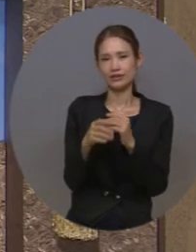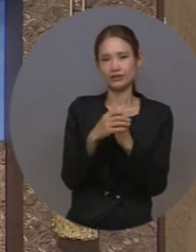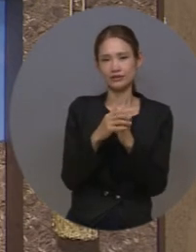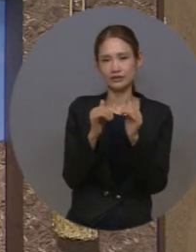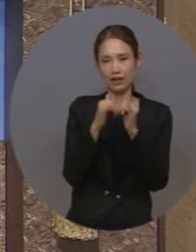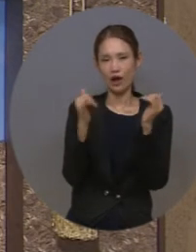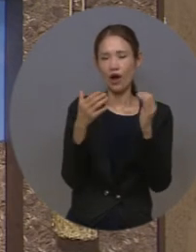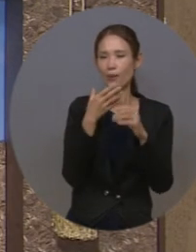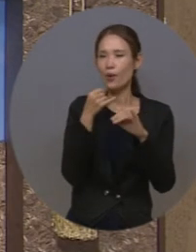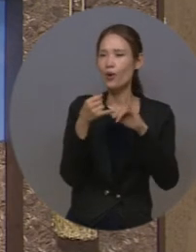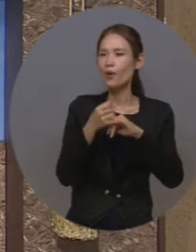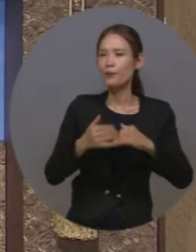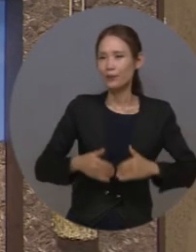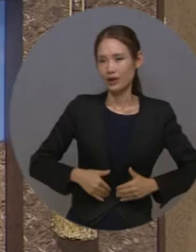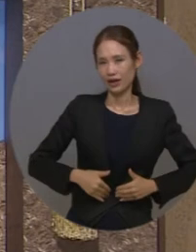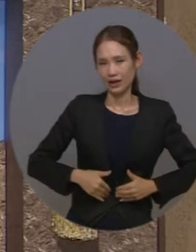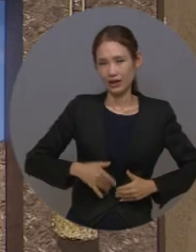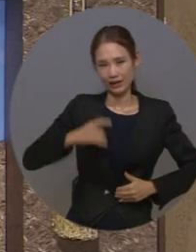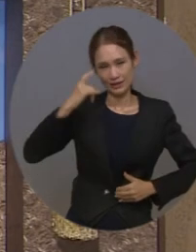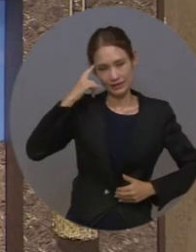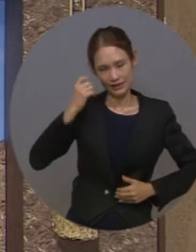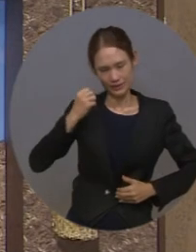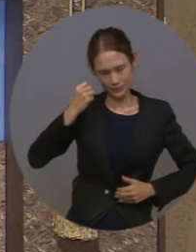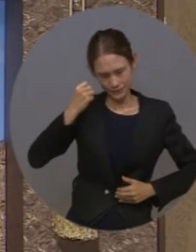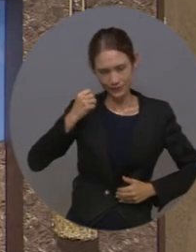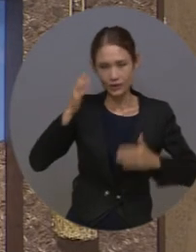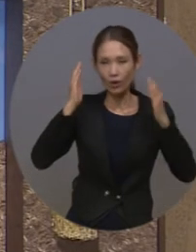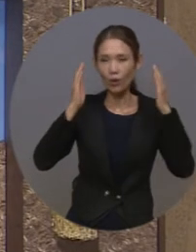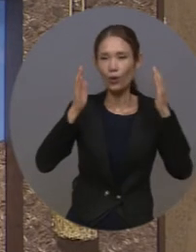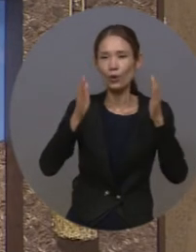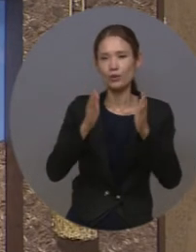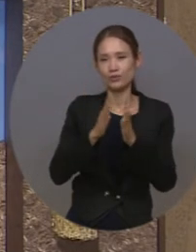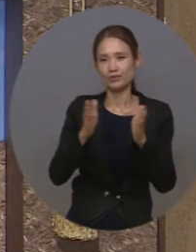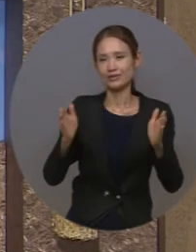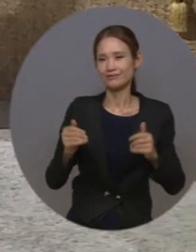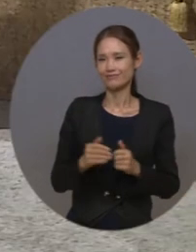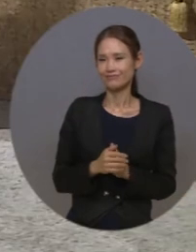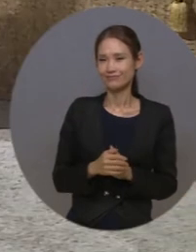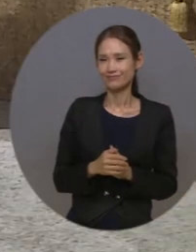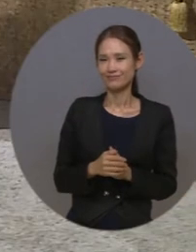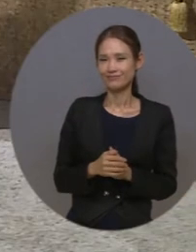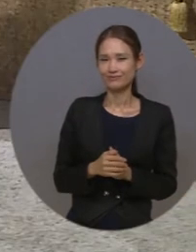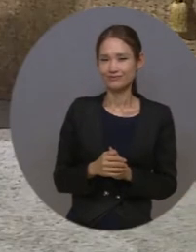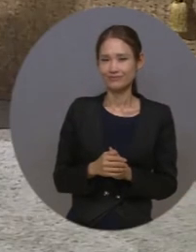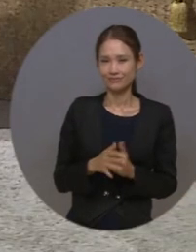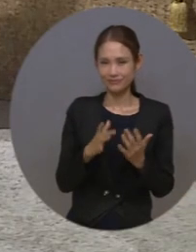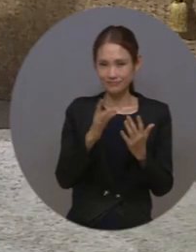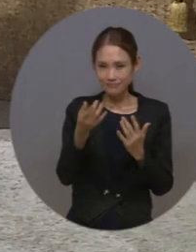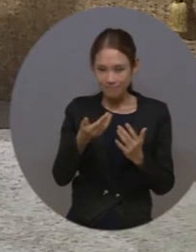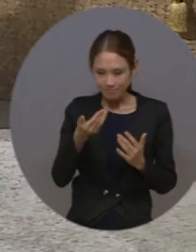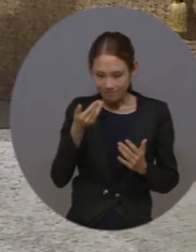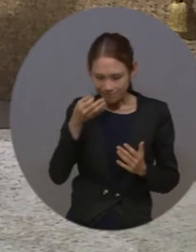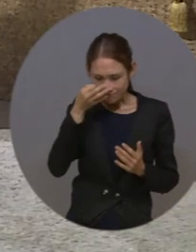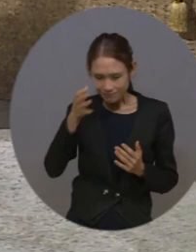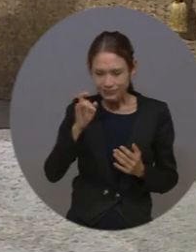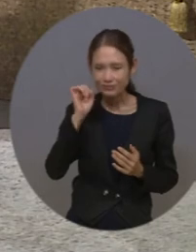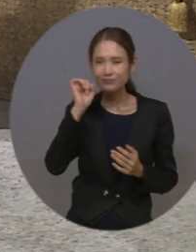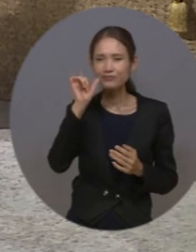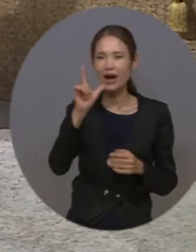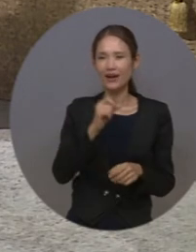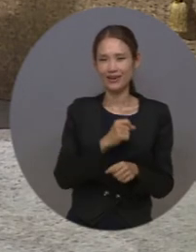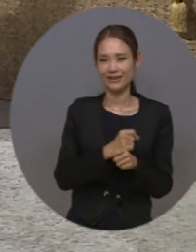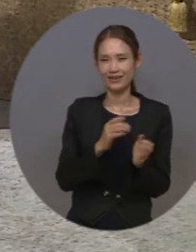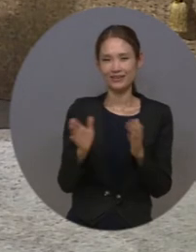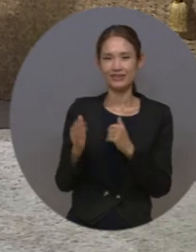사회복지가 필요하다고 생각해서 네. 그쪽 분야에 좀 눈을 뜨고 공부를 하게 되었습니다. 그러니까 성경지명이 아주 탁월하셨네요.